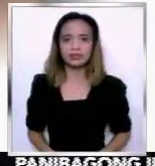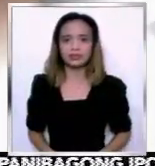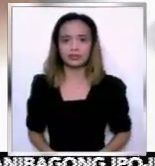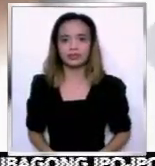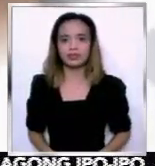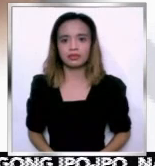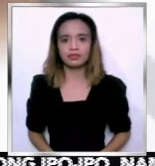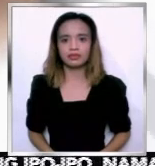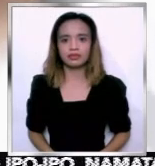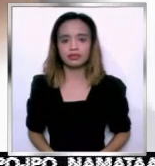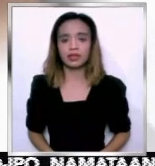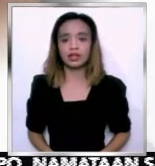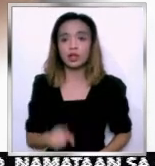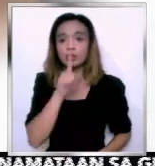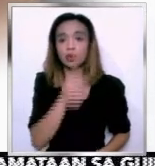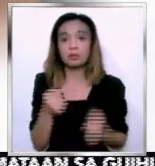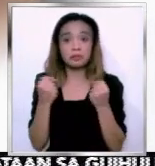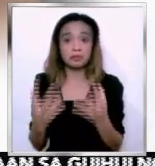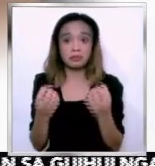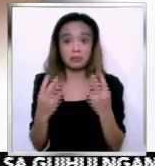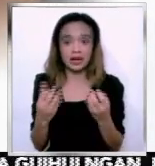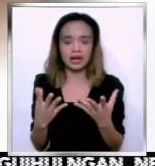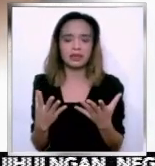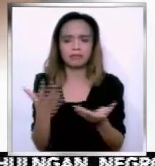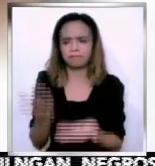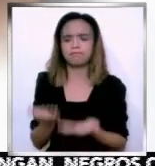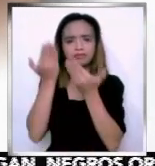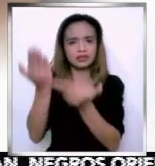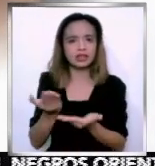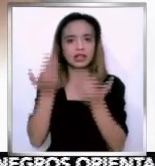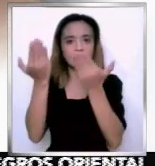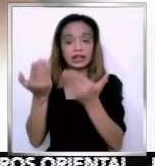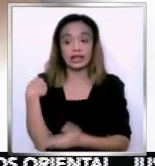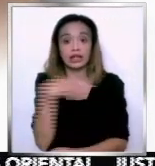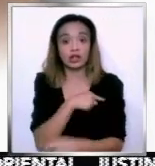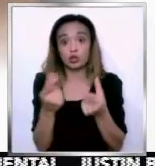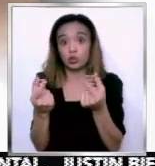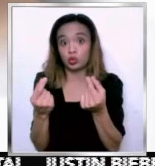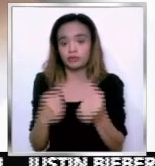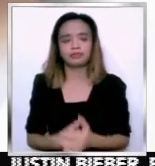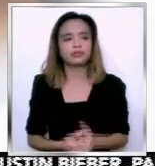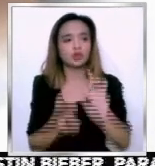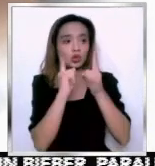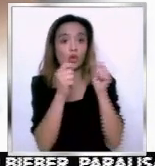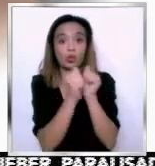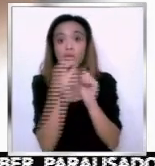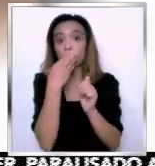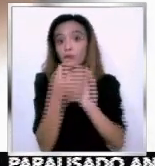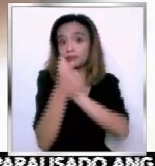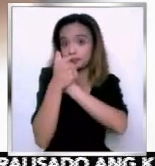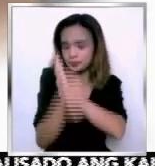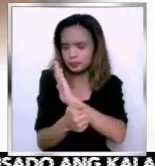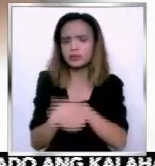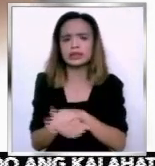Actually, marami na pong nagbibigay ng ganyang rekomendasyon. Kaya ang ginawa po namin, nakipag-usap po tayo sa ating mga eksperto. Pinag-aralan